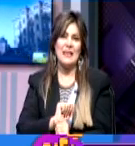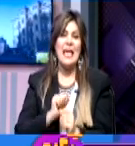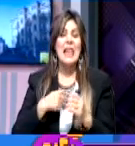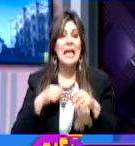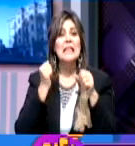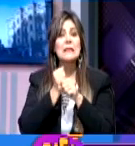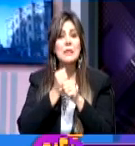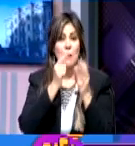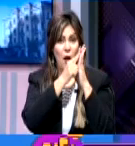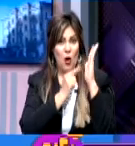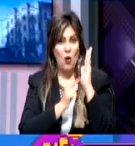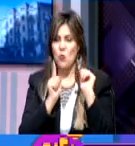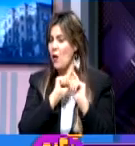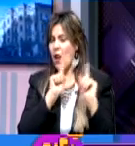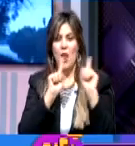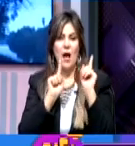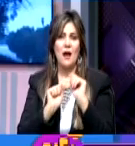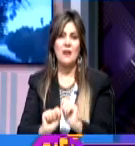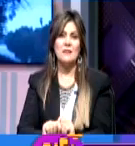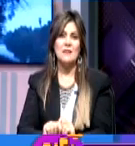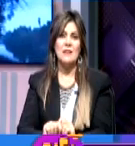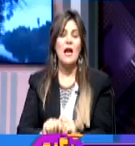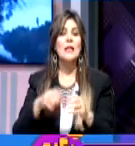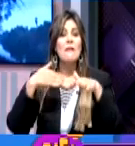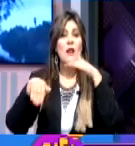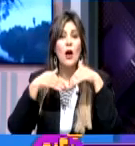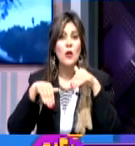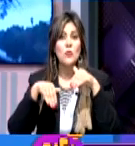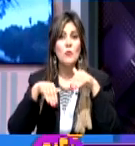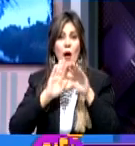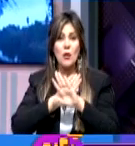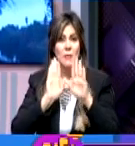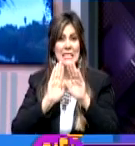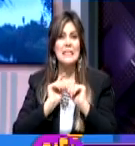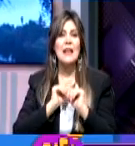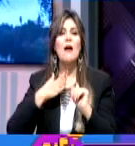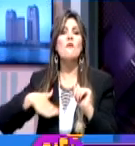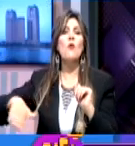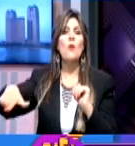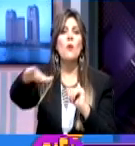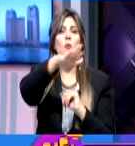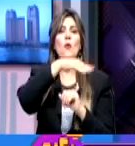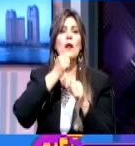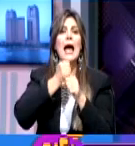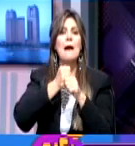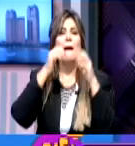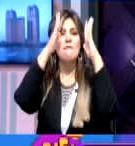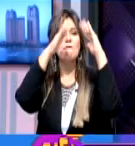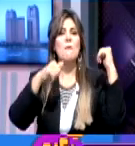لا تتعلق فقط بذوي الإعاقة، وإنما تتعلق بمجمل أوضاع العمل في